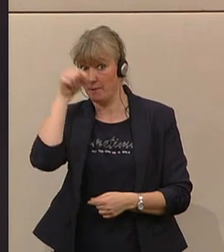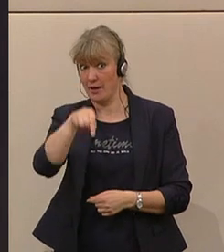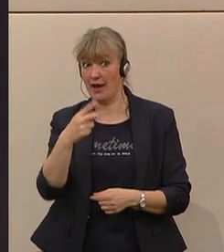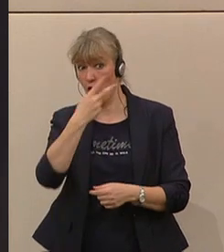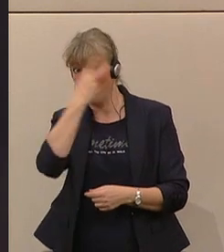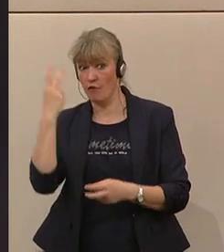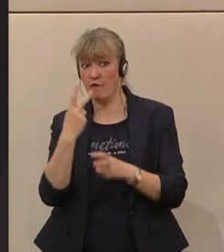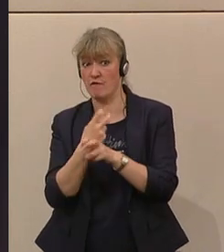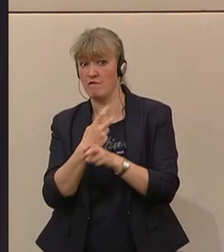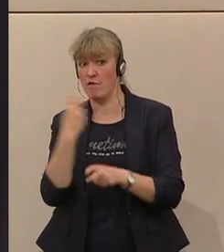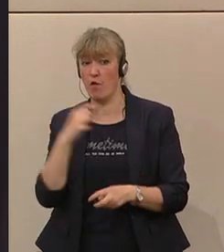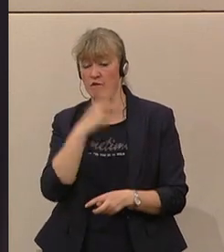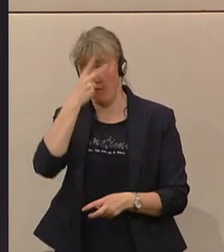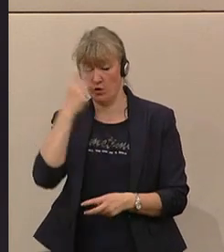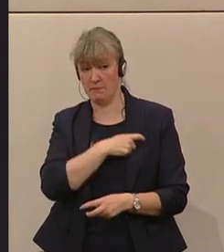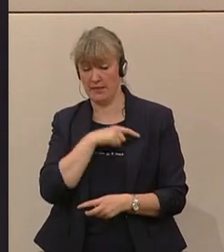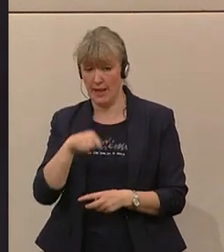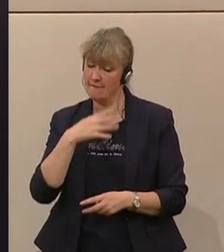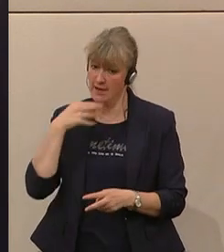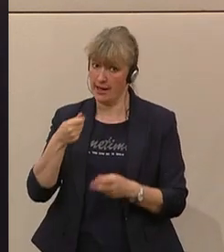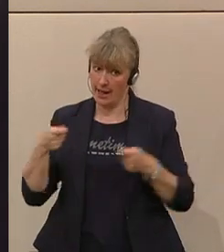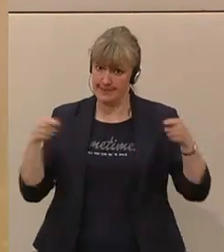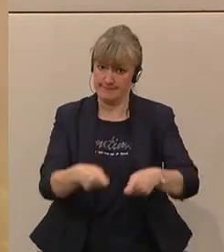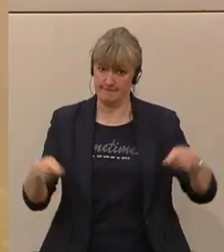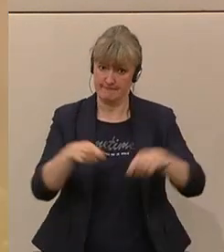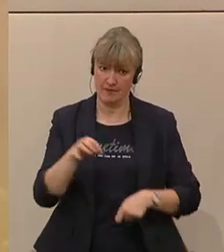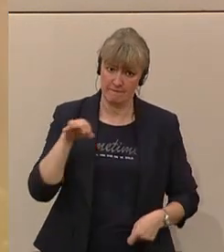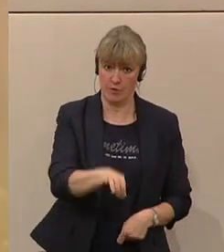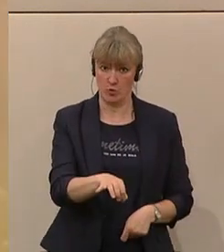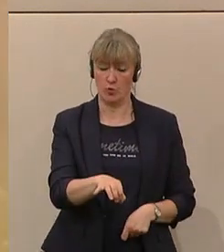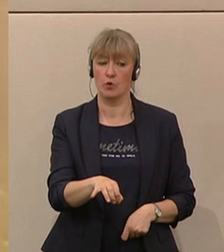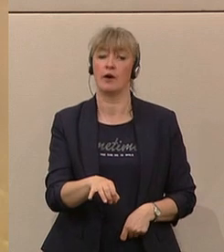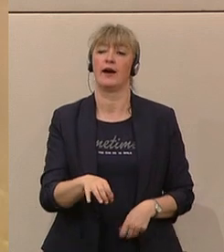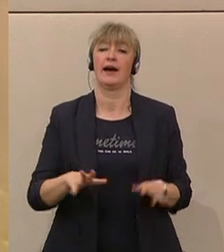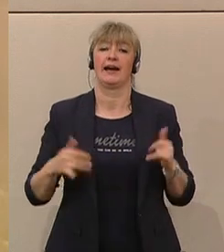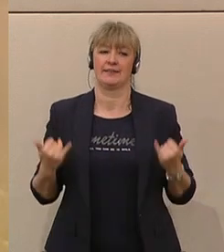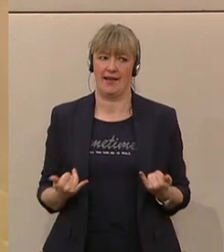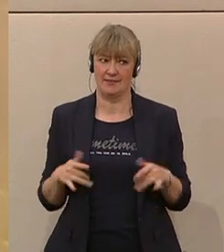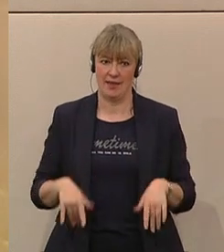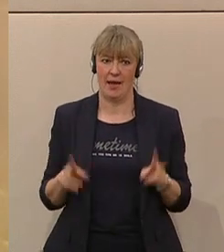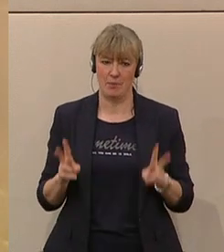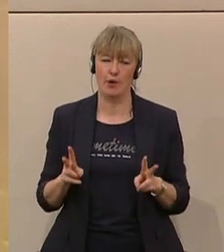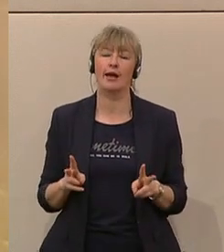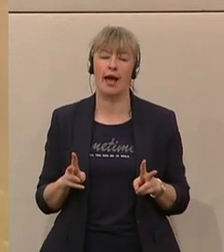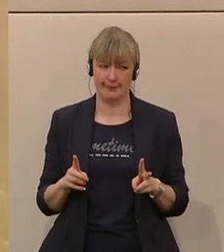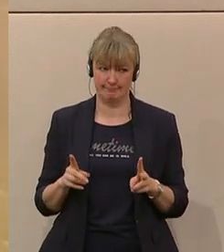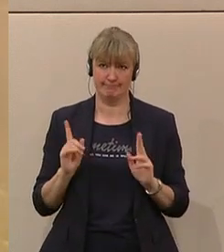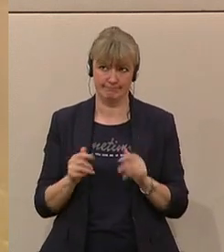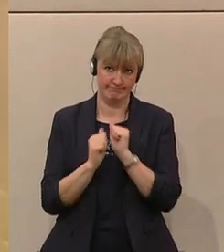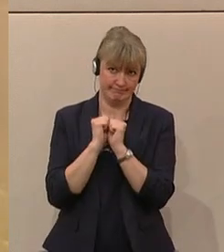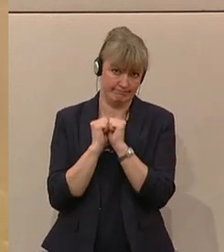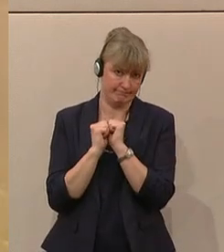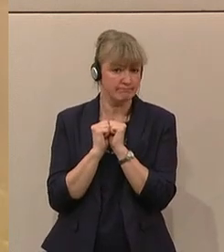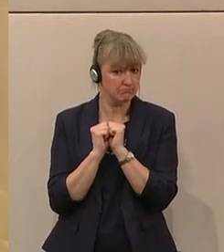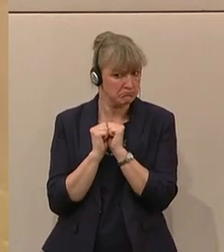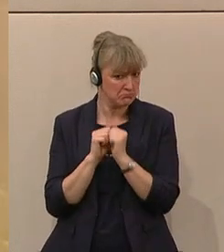Mal massiv in die Österreichische Volkspartei investiert. Und jetzt besteht die Möglichkeit, einmal nachzurechnen, zahlt sich